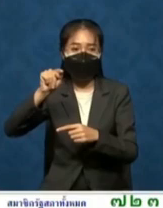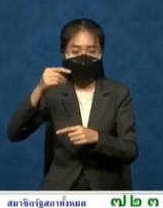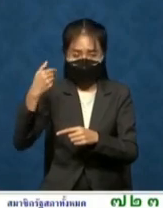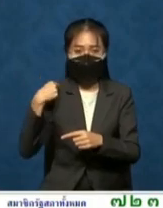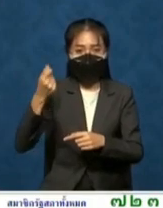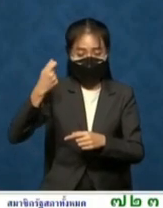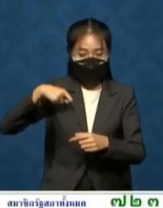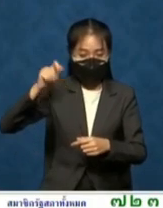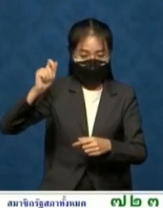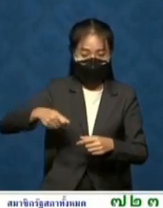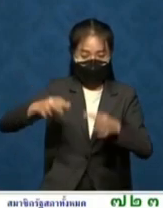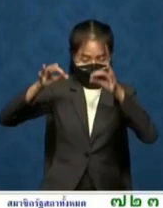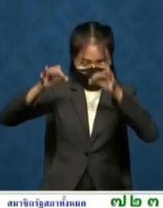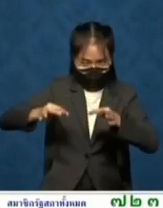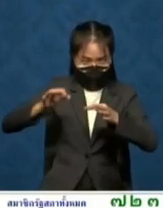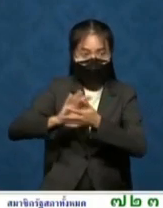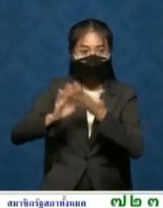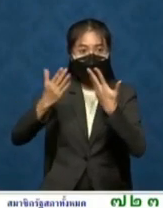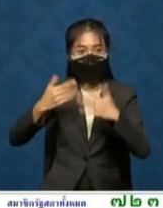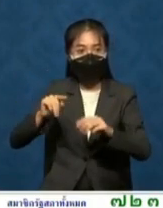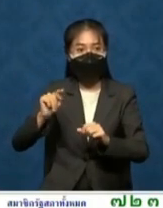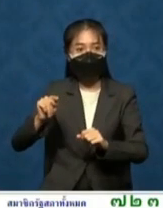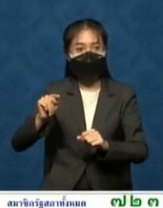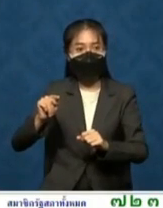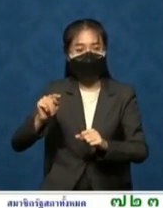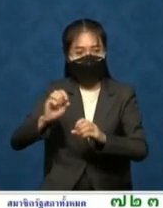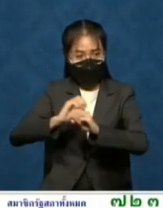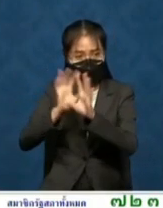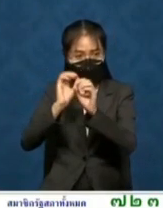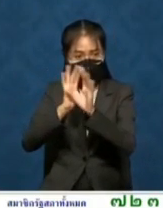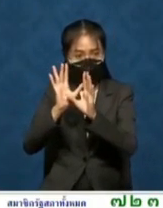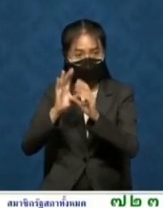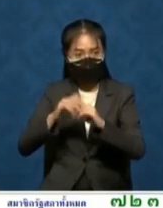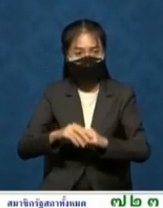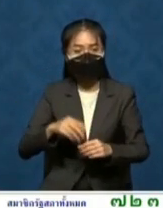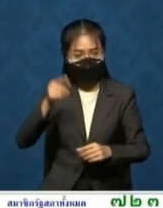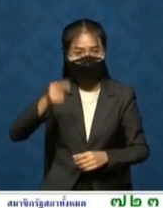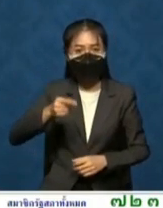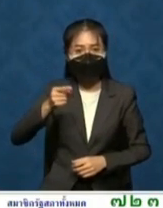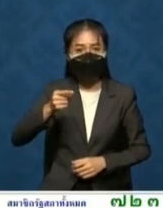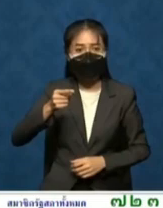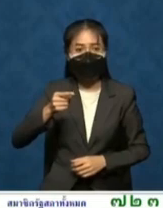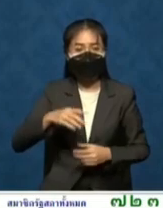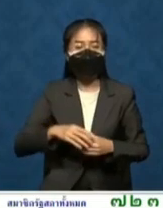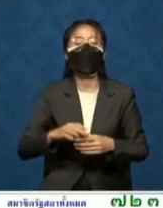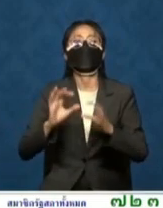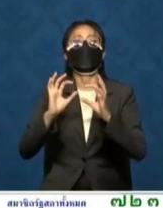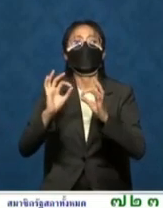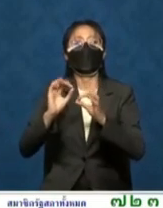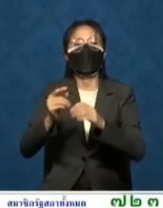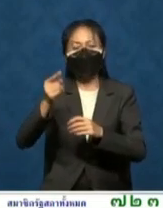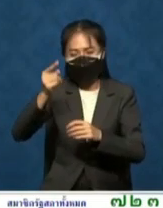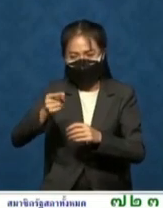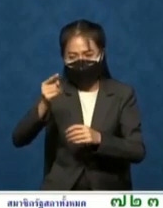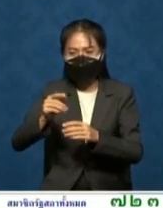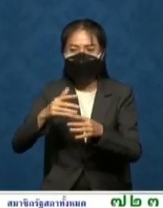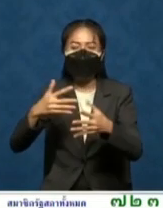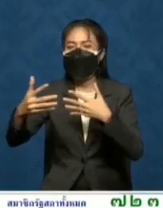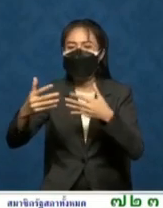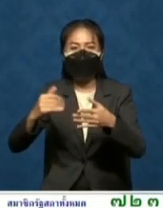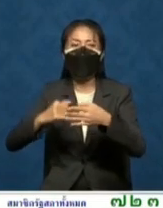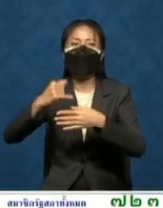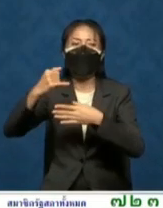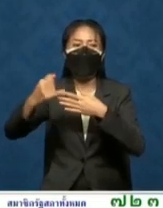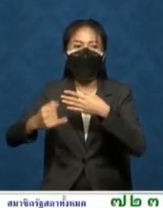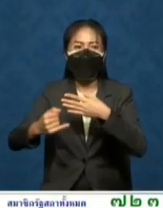รรมได้อ่านคำพิพากษาไว้ชัดเจนครับ คุณโรจน์ครับ เป็นข้อเท็จจริงครับท่านประธาน จบเลยครับข้อเท็จจริงก็ตามแต่ว่าเมื่อกล่าวหา